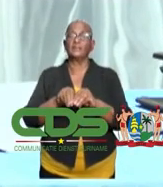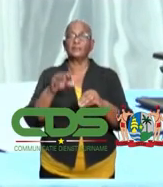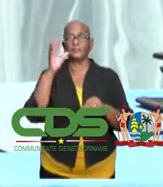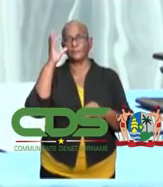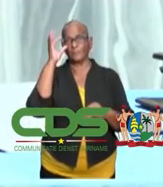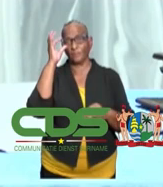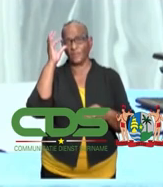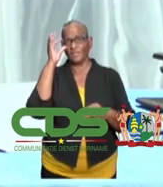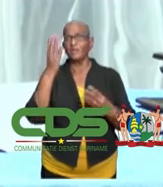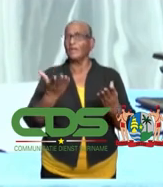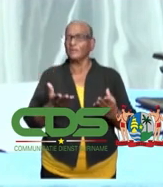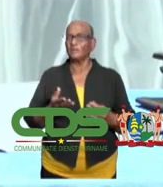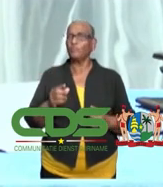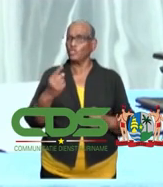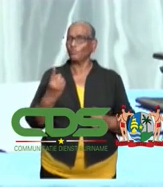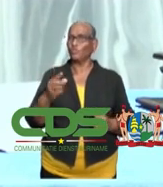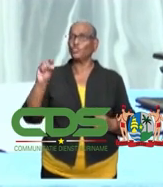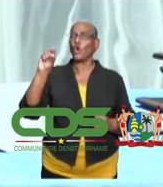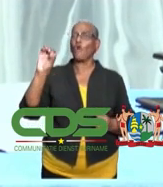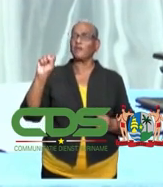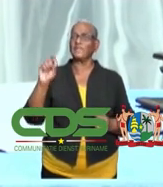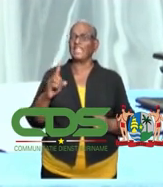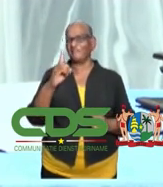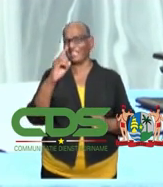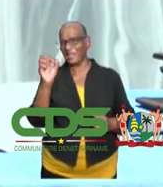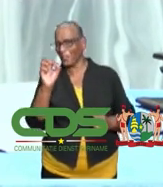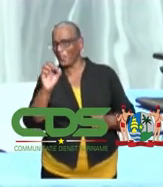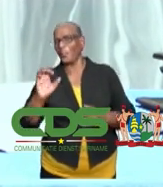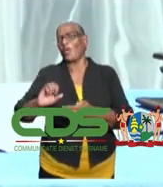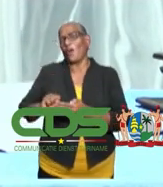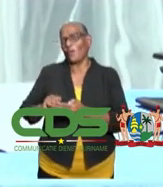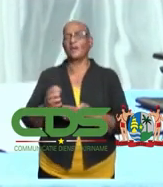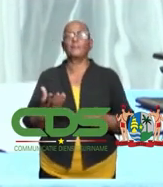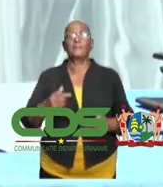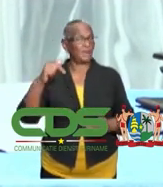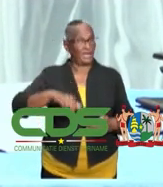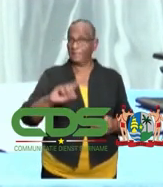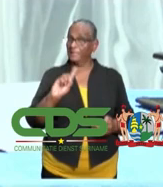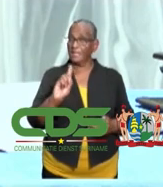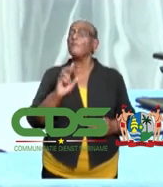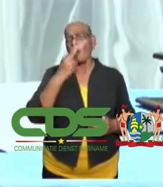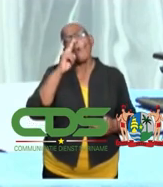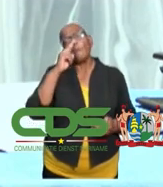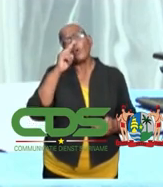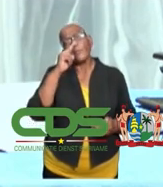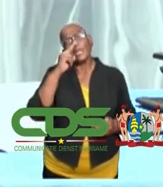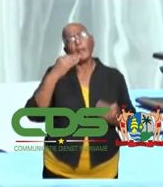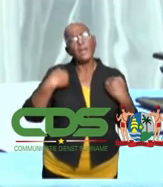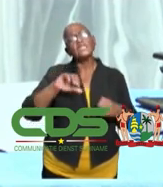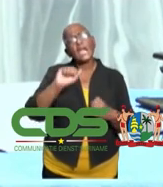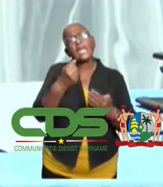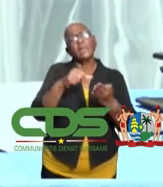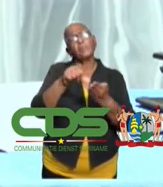we government take moeten krijgen, maar op dit moment krijgen we geen government take. Maar we zorgen namelijk dat de prijzen betaalbaar zullen zijn